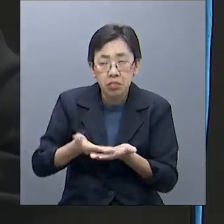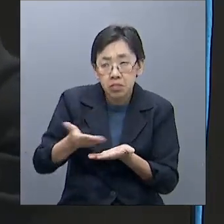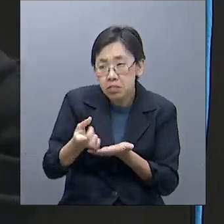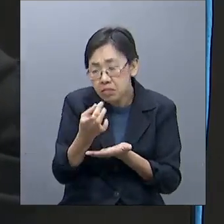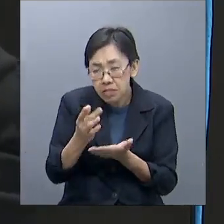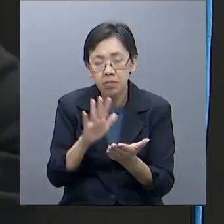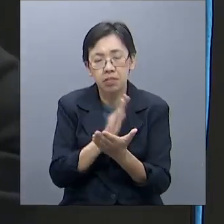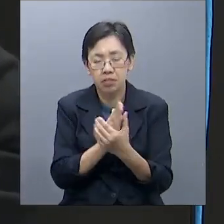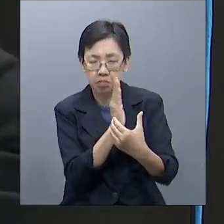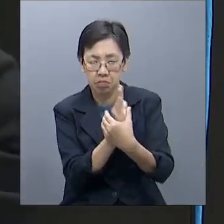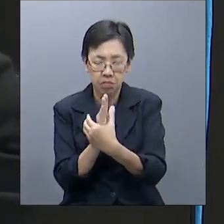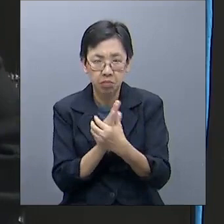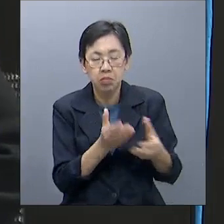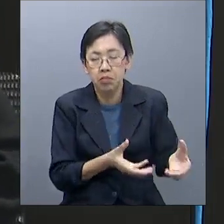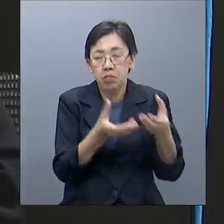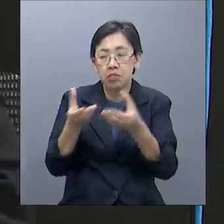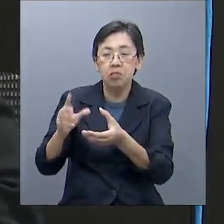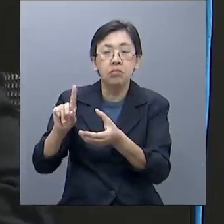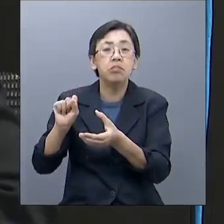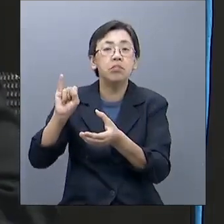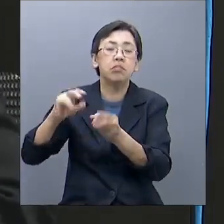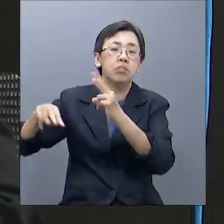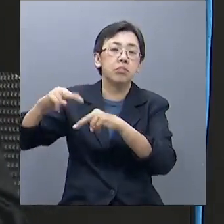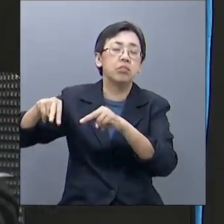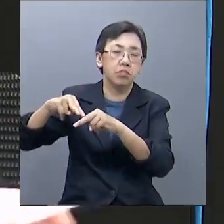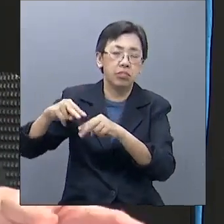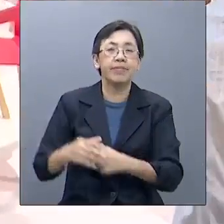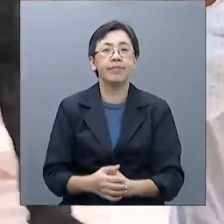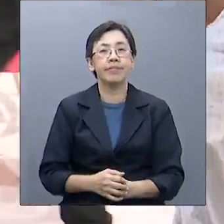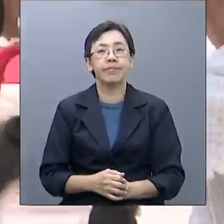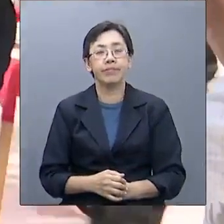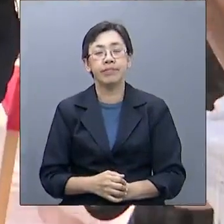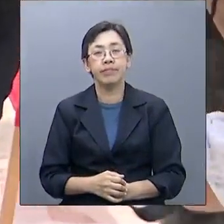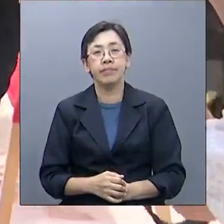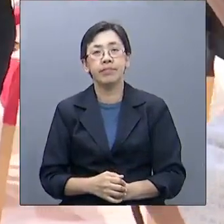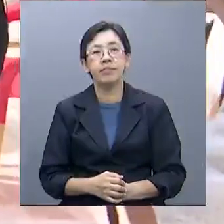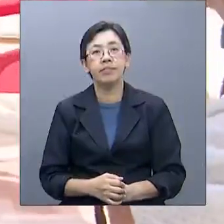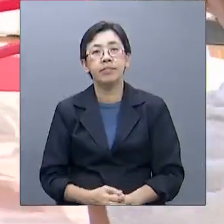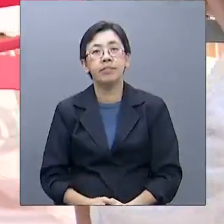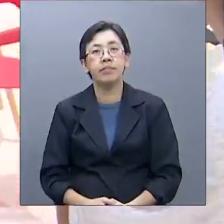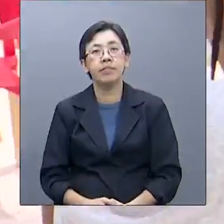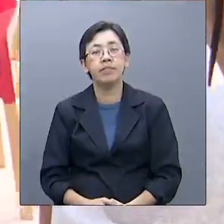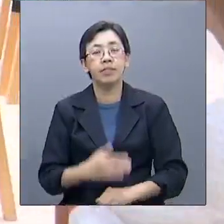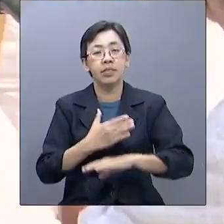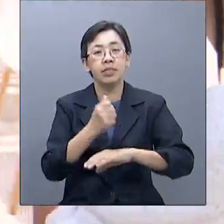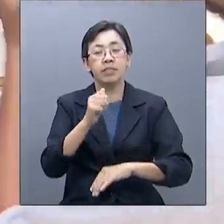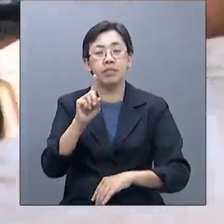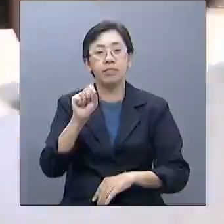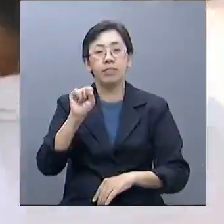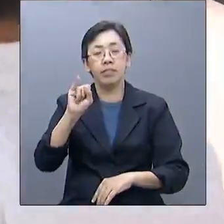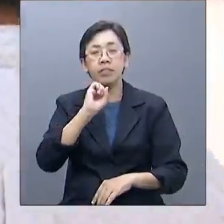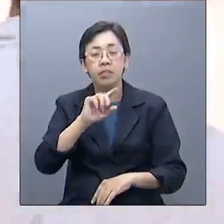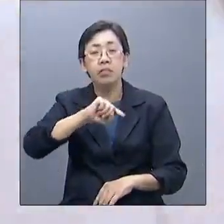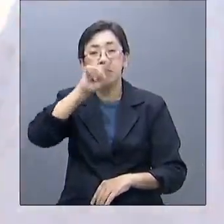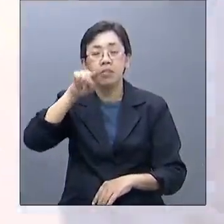นะคะให้ส่งมอบให้ทาง DSI นะคะ พันตำรวจตรีสุริยาเปิดเผยว่าบริษัทสยามแมคโครให้ความ